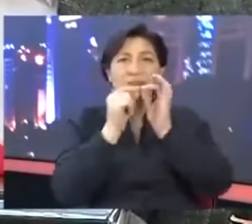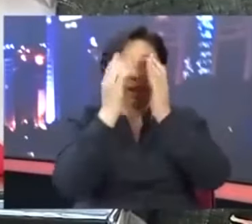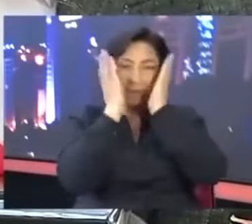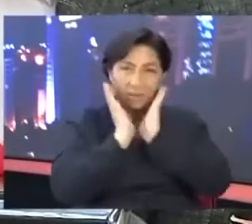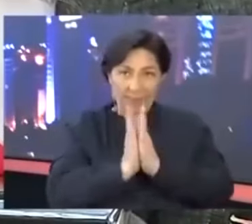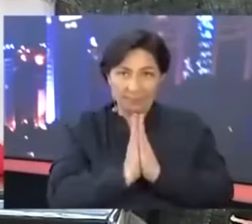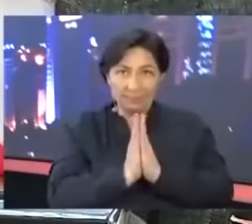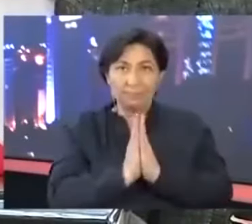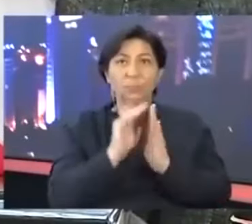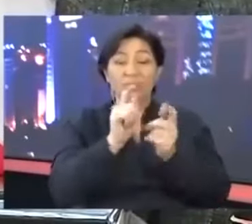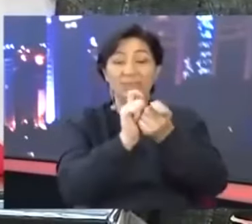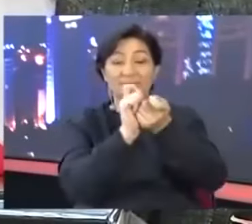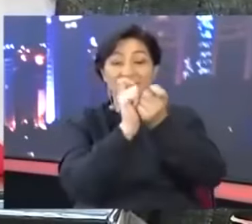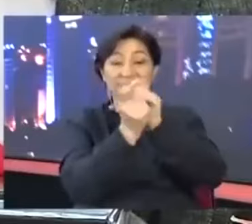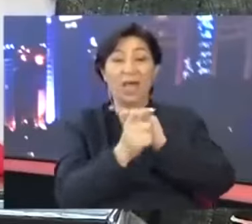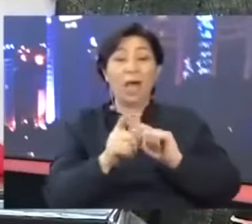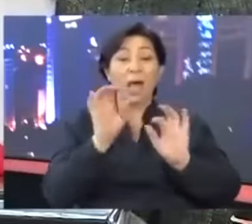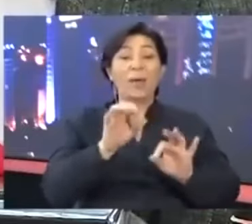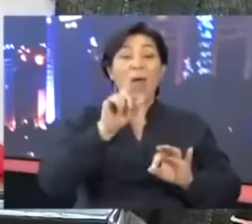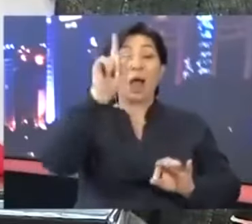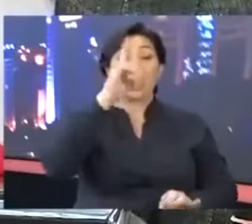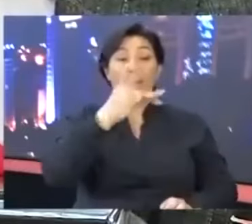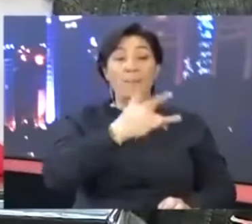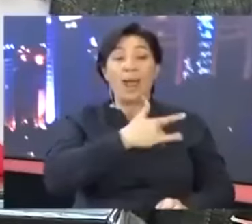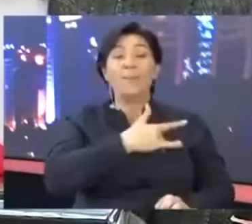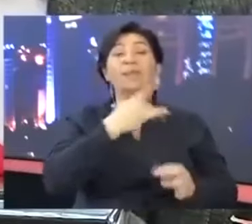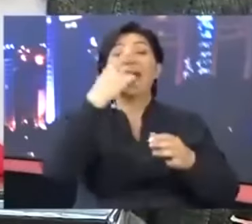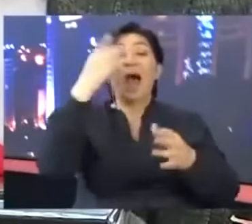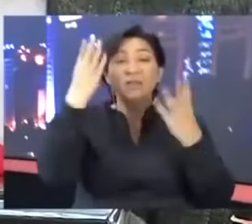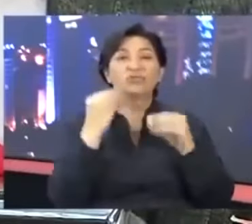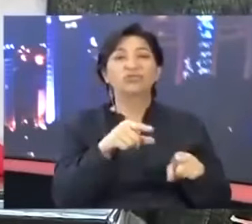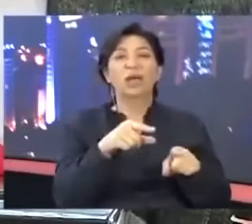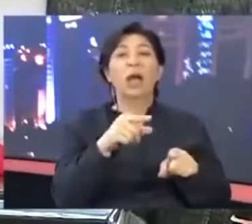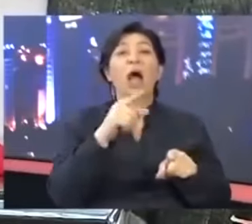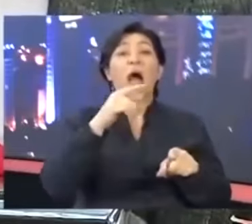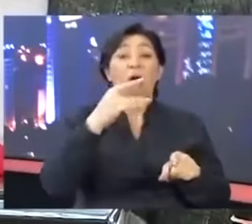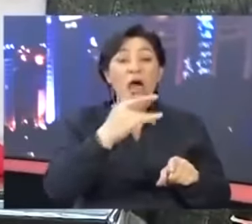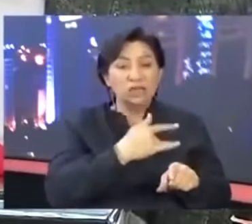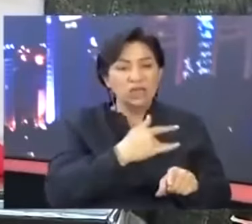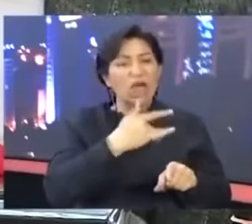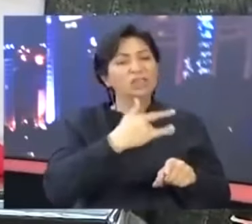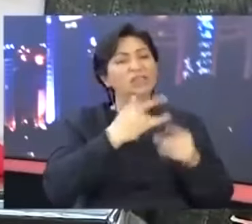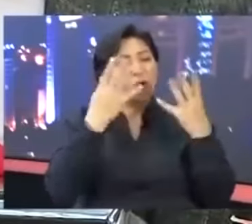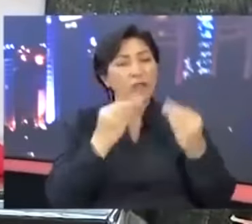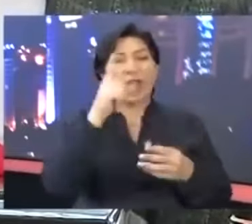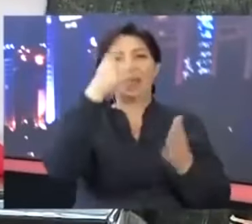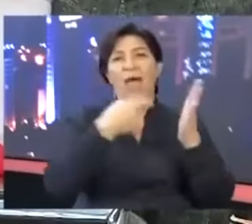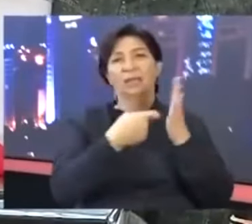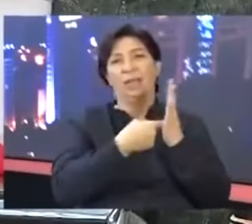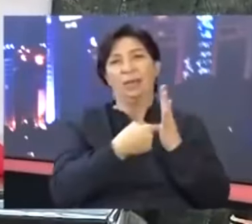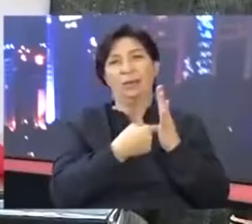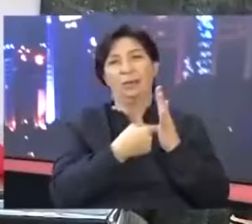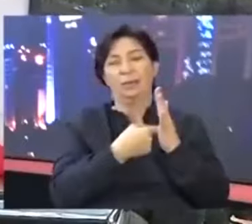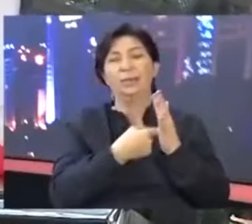diyor Orada aslında tabii çevrildiğinde onun Allah'ın hemen orada merhametini anlayacak yani başlangıç acıyan ve acıyıcı olan Allah adına